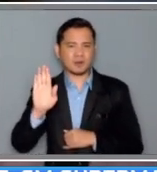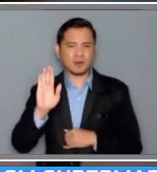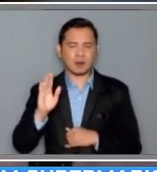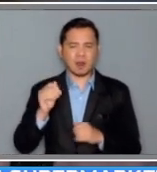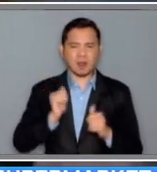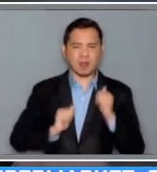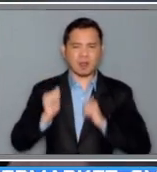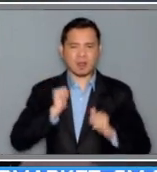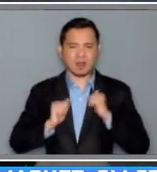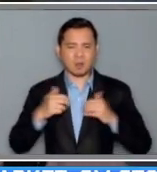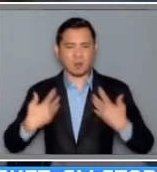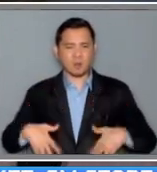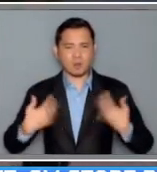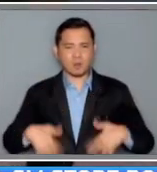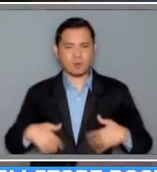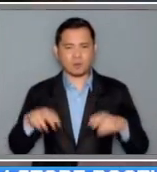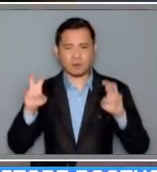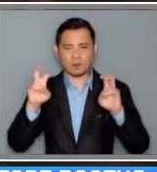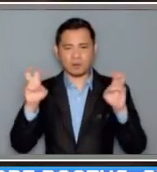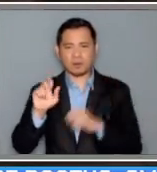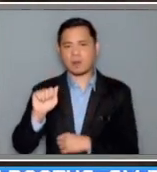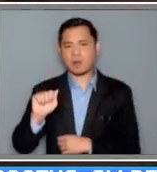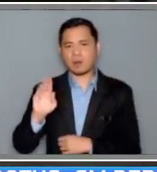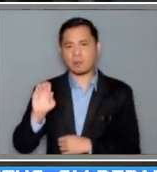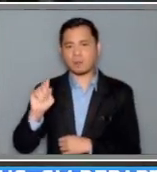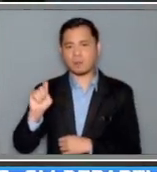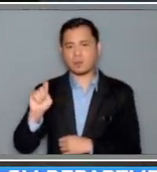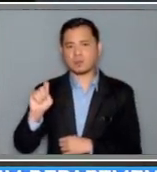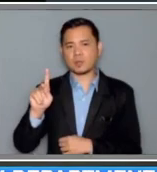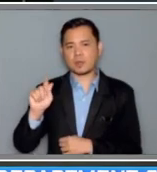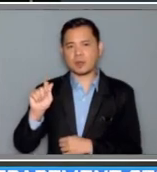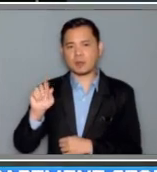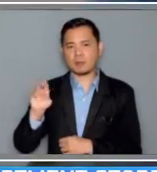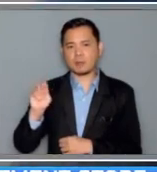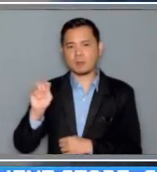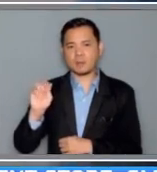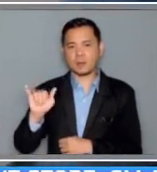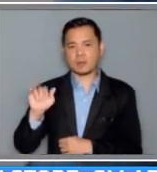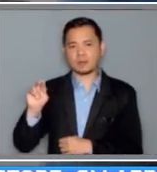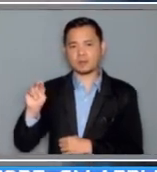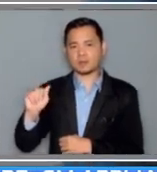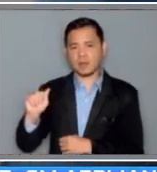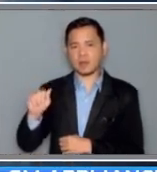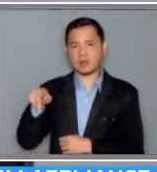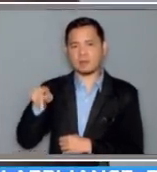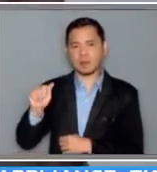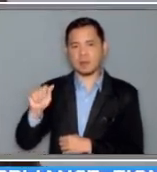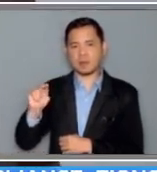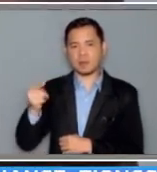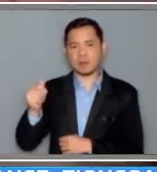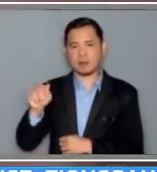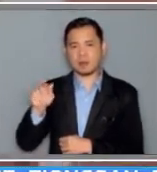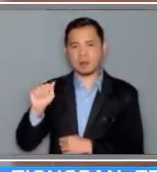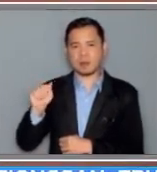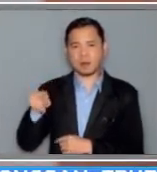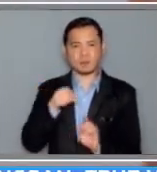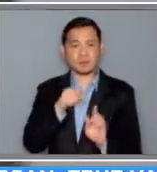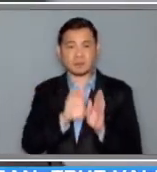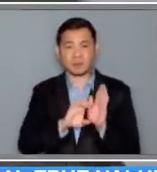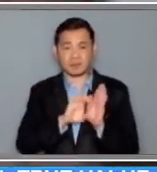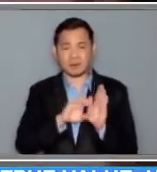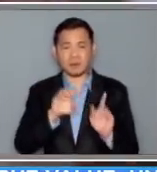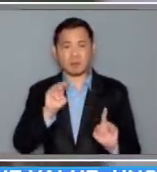prime series na Abot Kamay na Pangarap? Lalo na sa karakter na si Moira Tanyag, played by